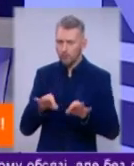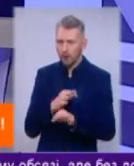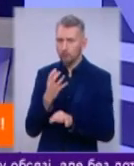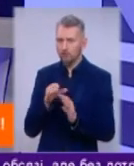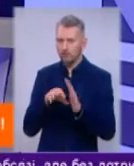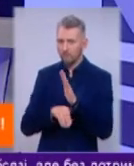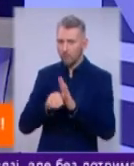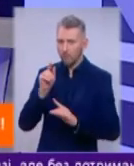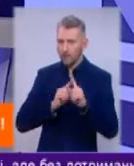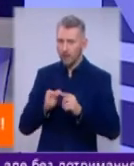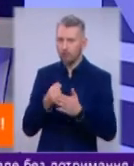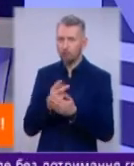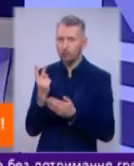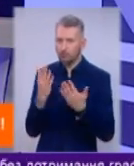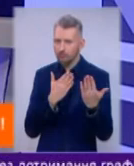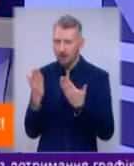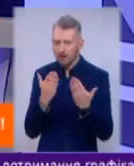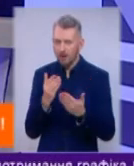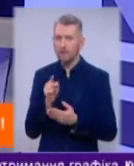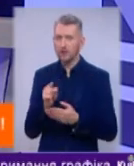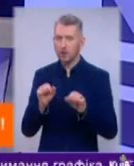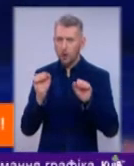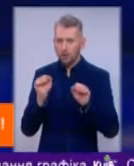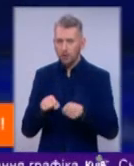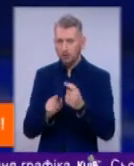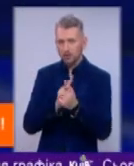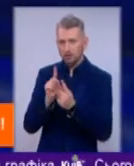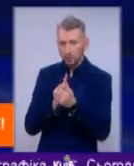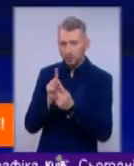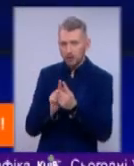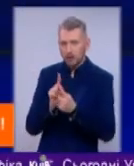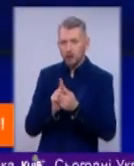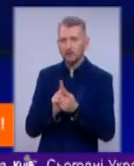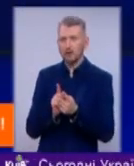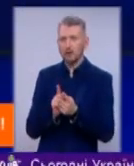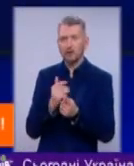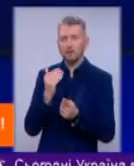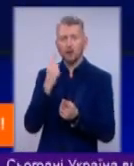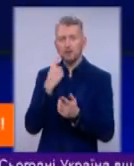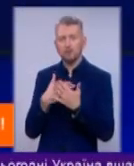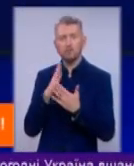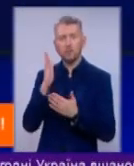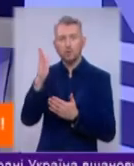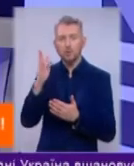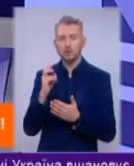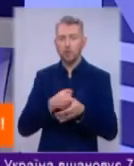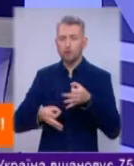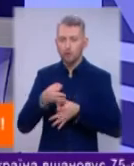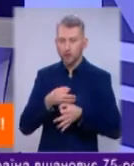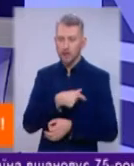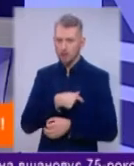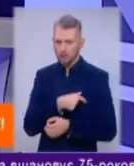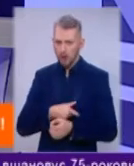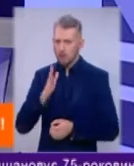Верховній Раді, до другого читання. Він якось може видозмінитися? Які ваші прогнози на обговорення? Будуть депутати